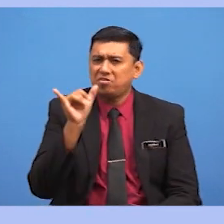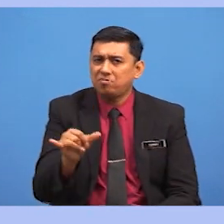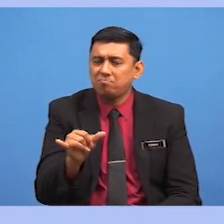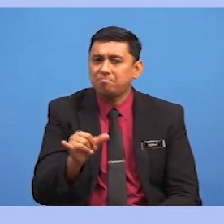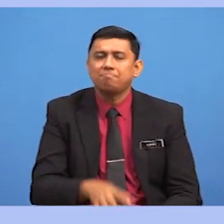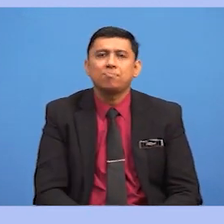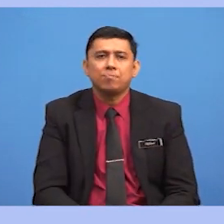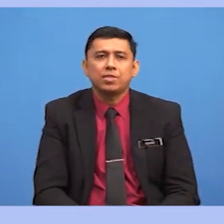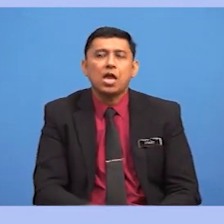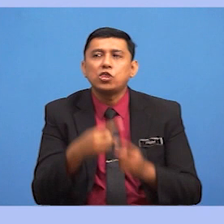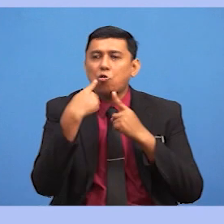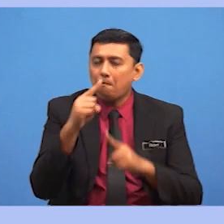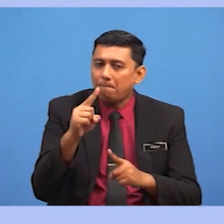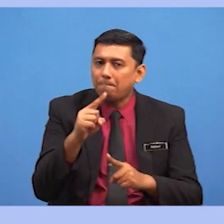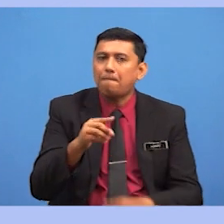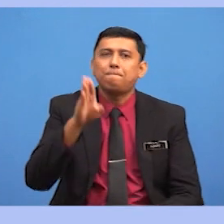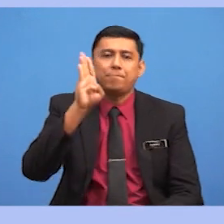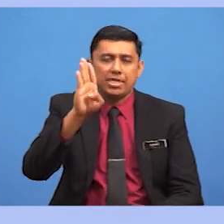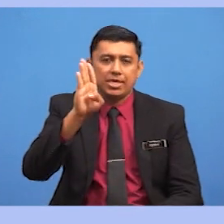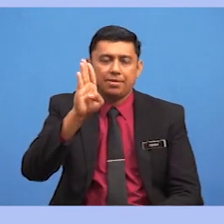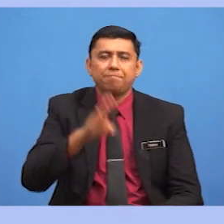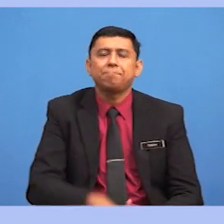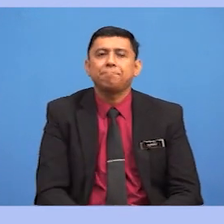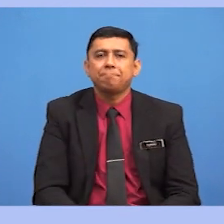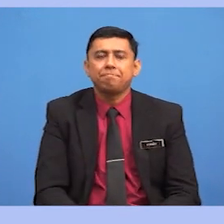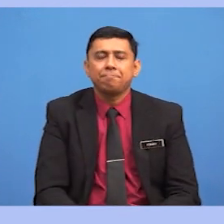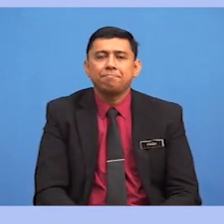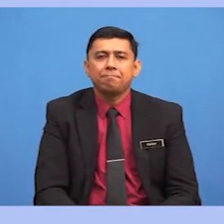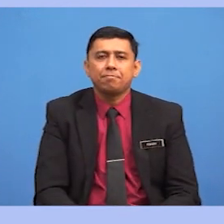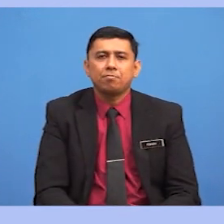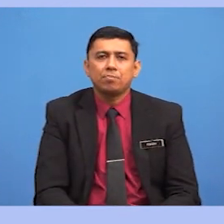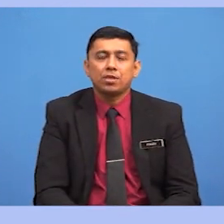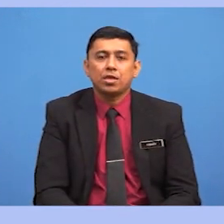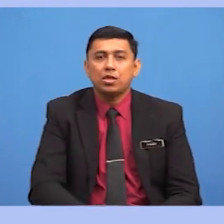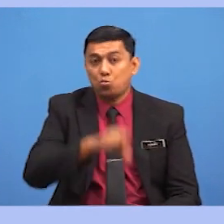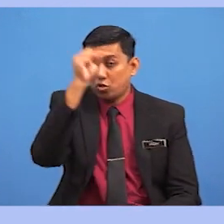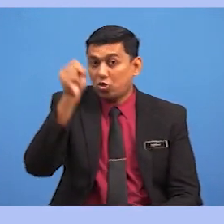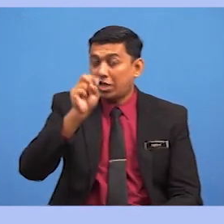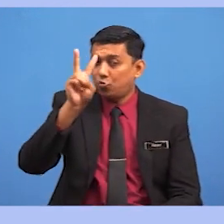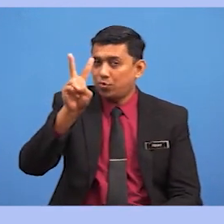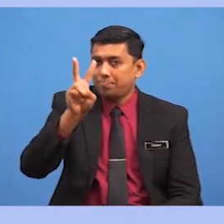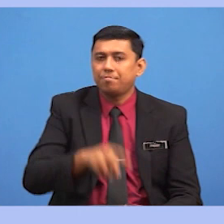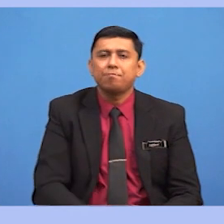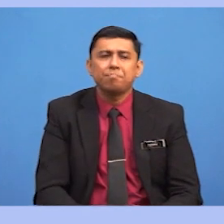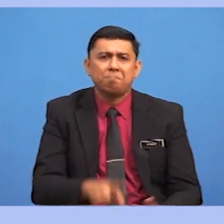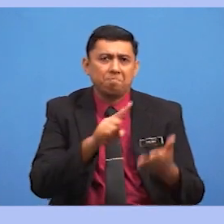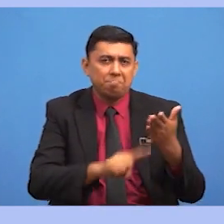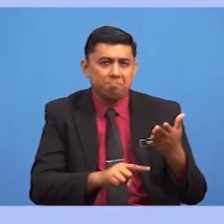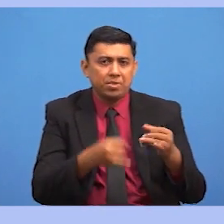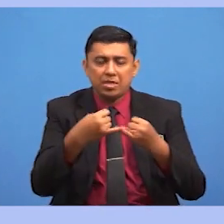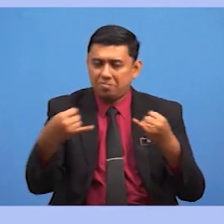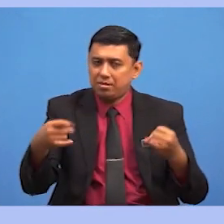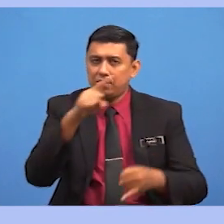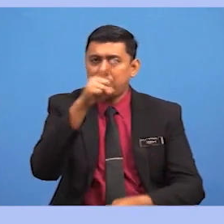Ya, betul. Jawapannya B. Gas oksigen. Soalan yang kedua,